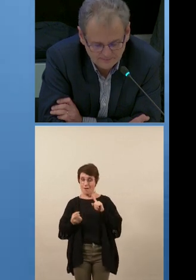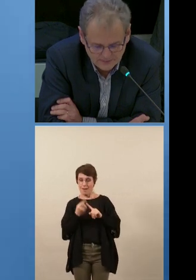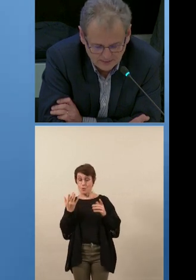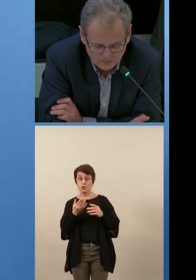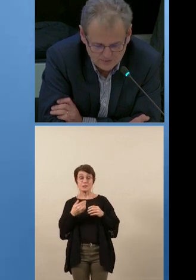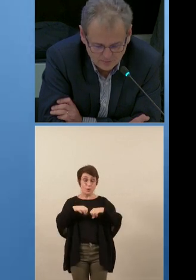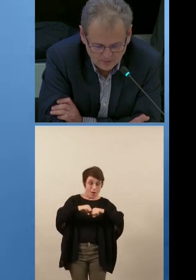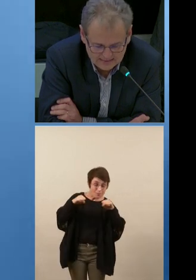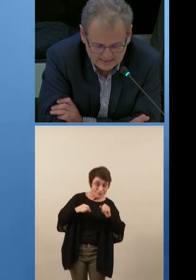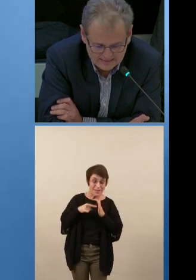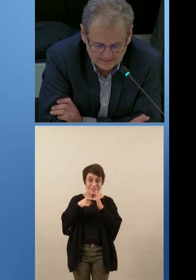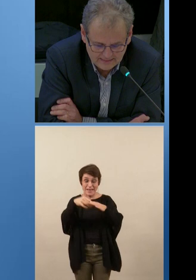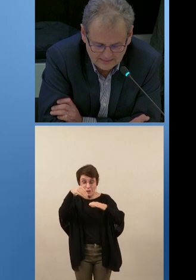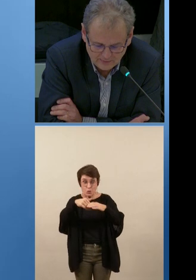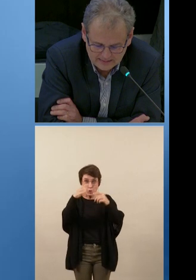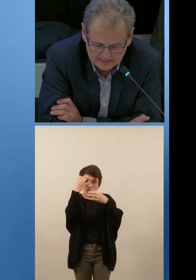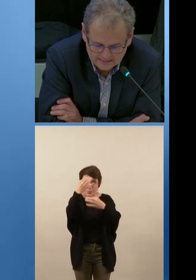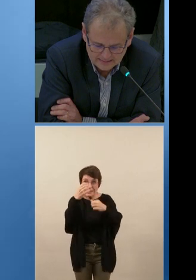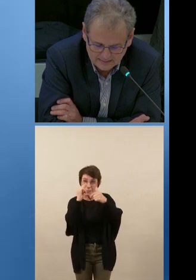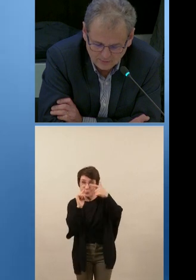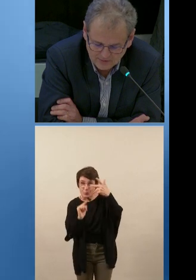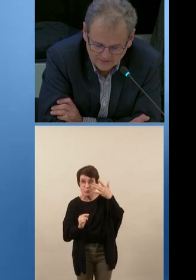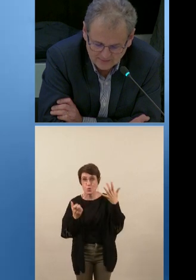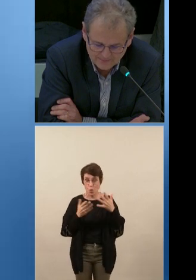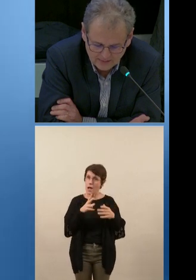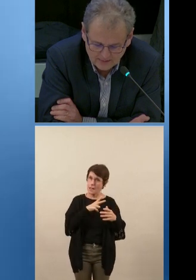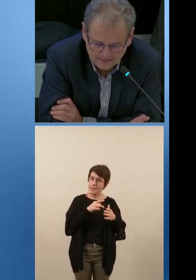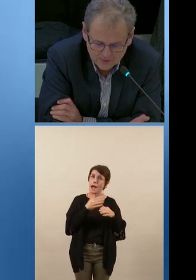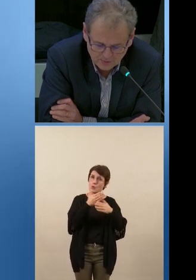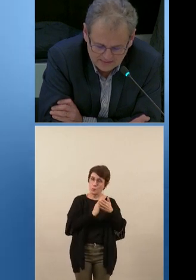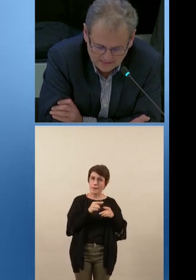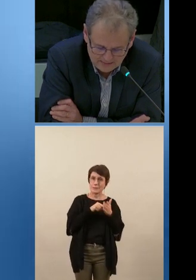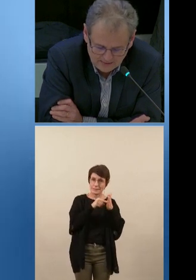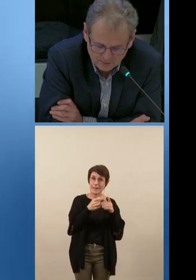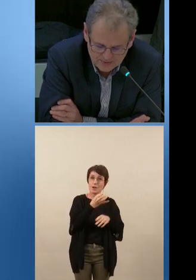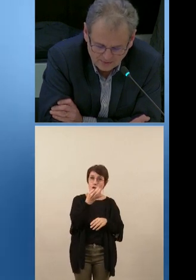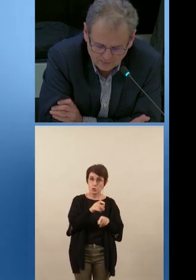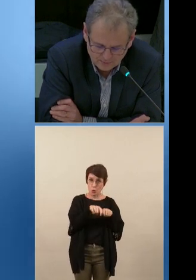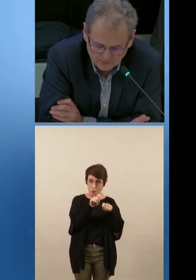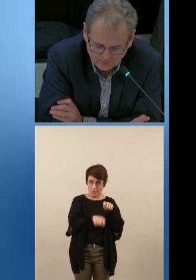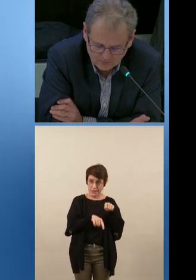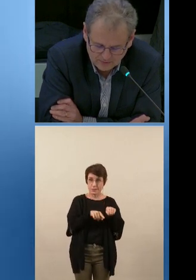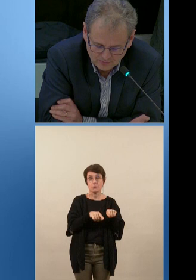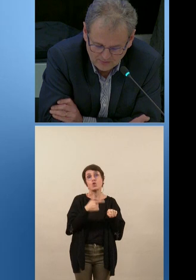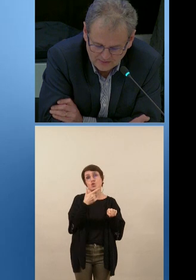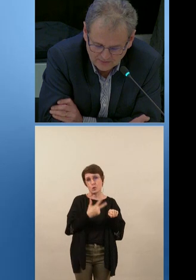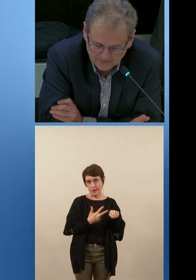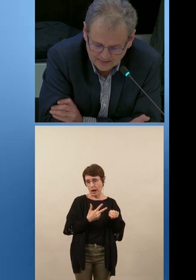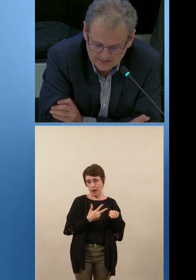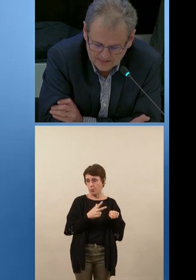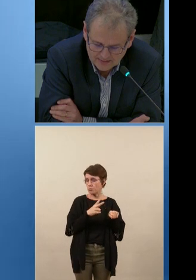dette puisque dans la dette il y a de la dette à à taux fixe la majorité he les les 2/ers sont sont à taux